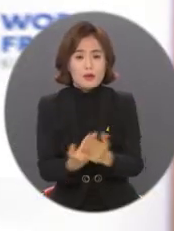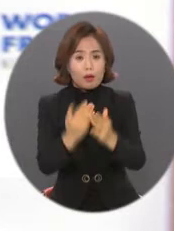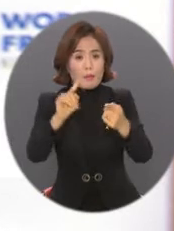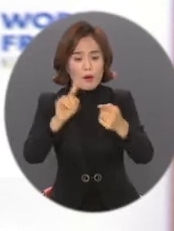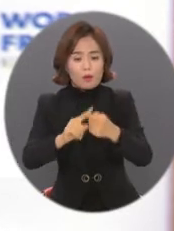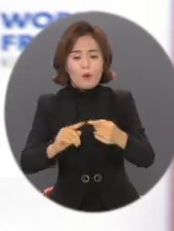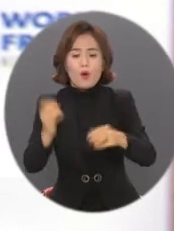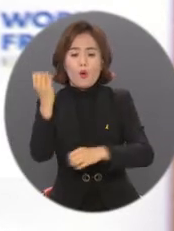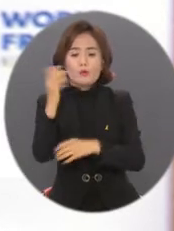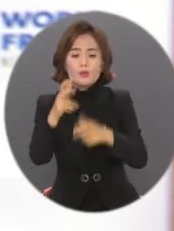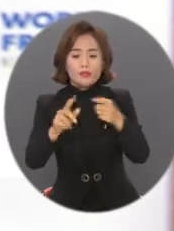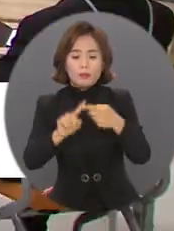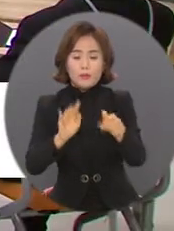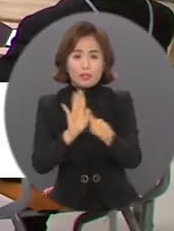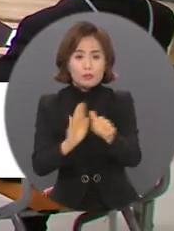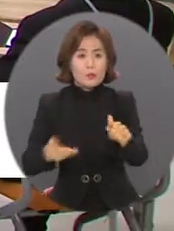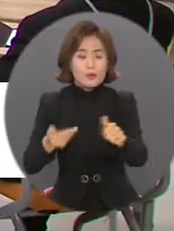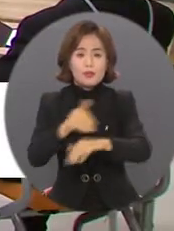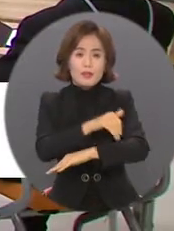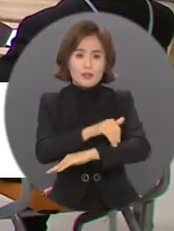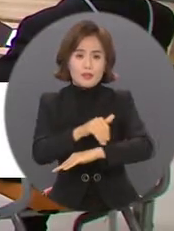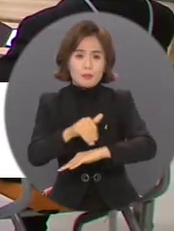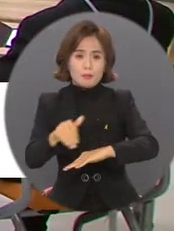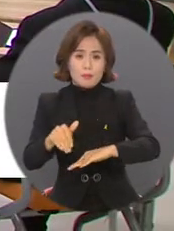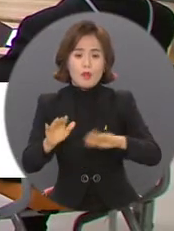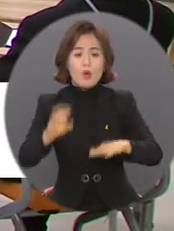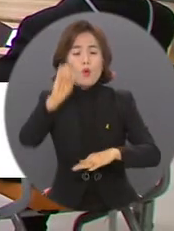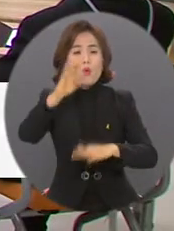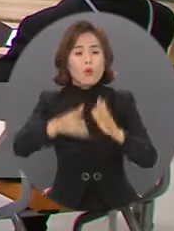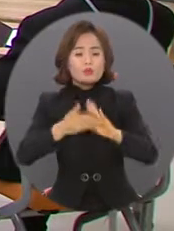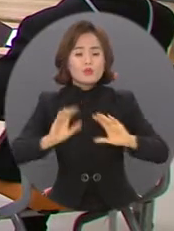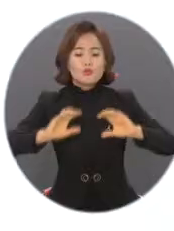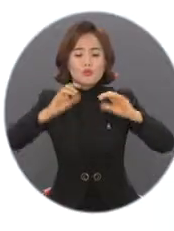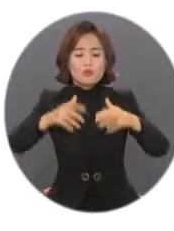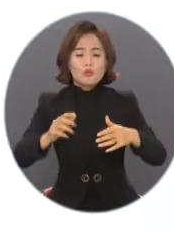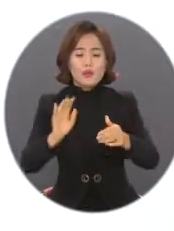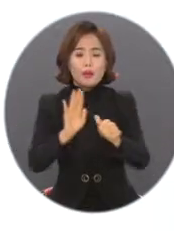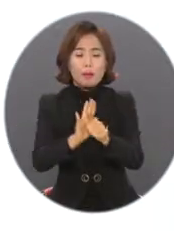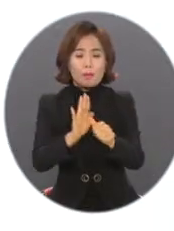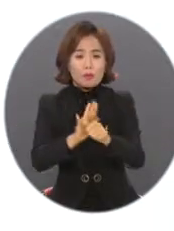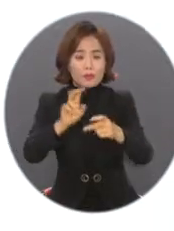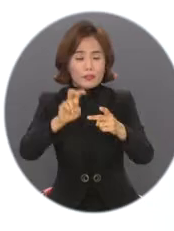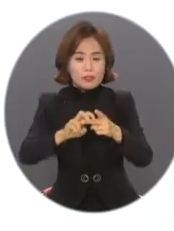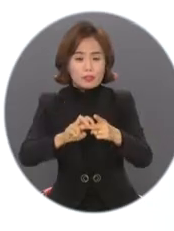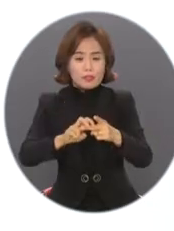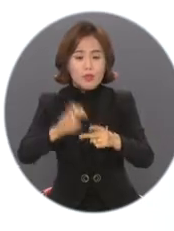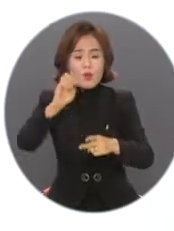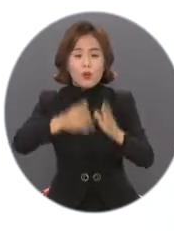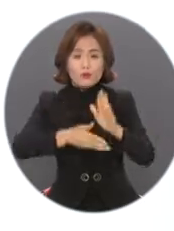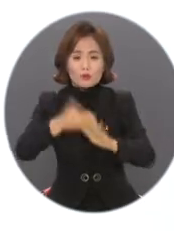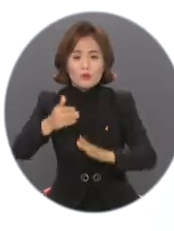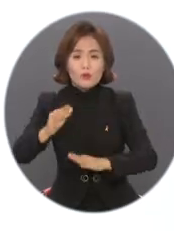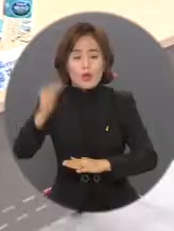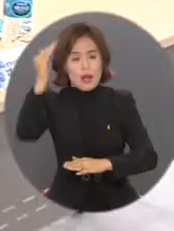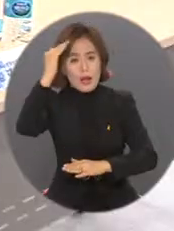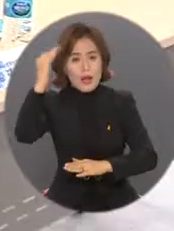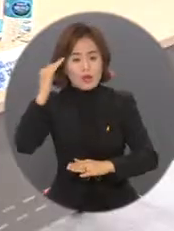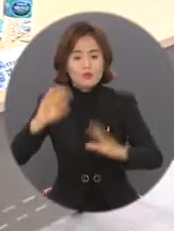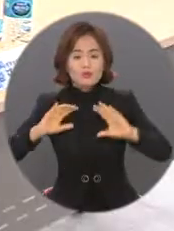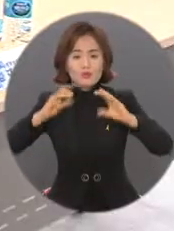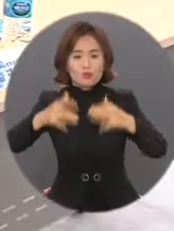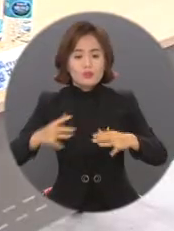원조 사업 참여를 지원하게 됩니다 광주 국제 협력 센터 는 지난달 광주시와 한국 국제